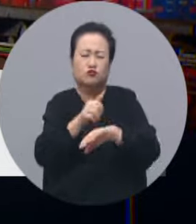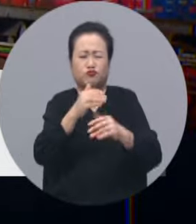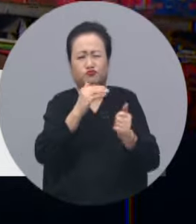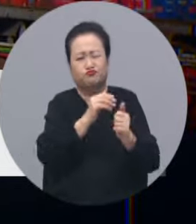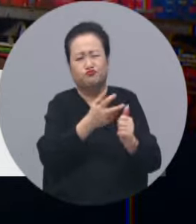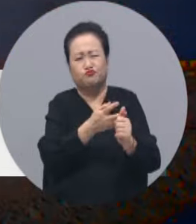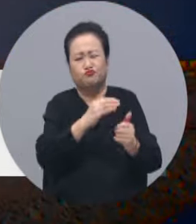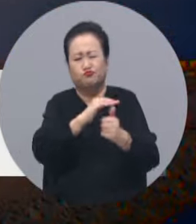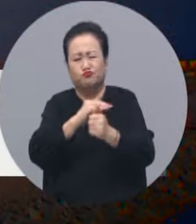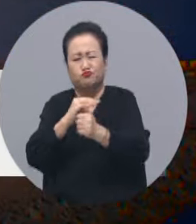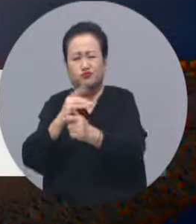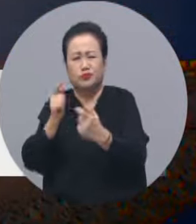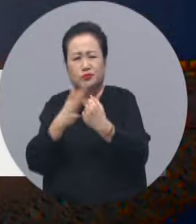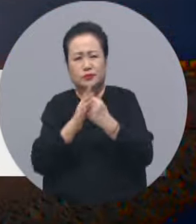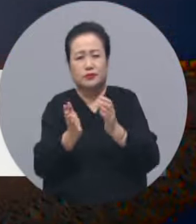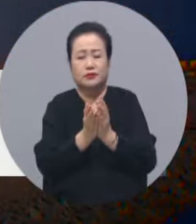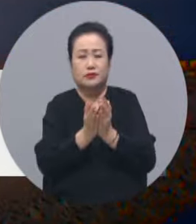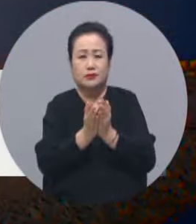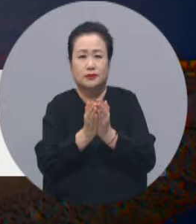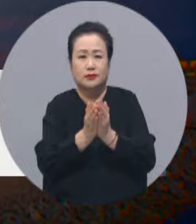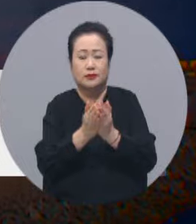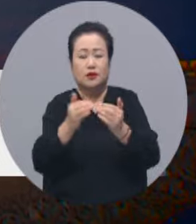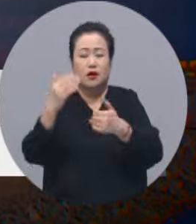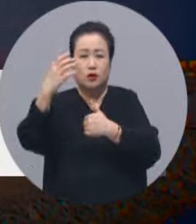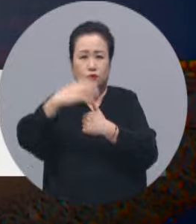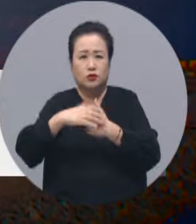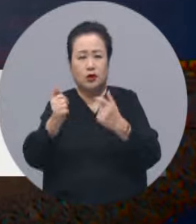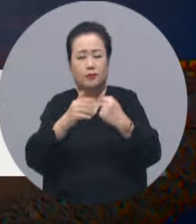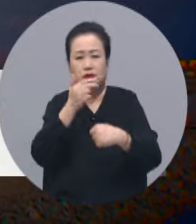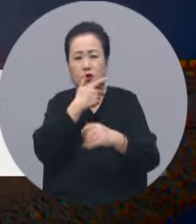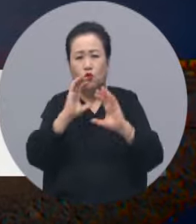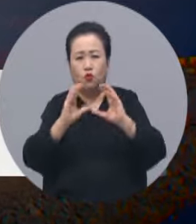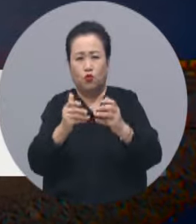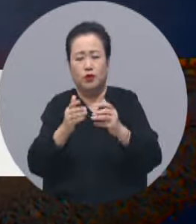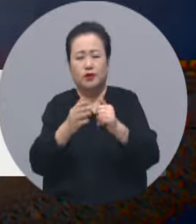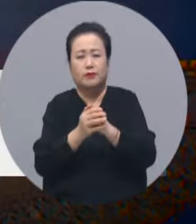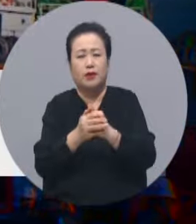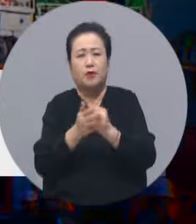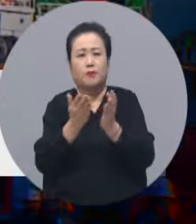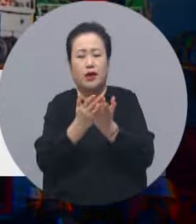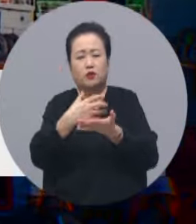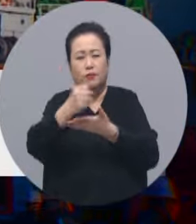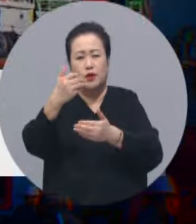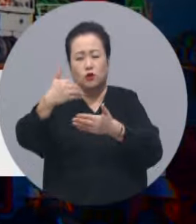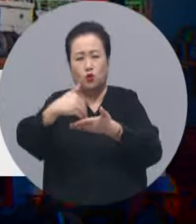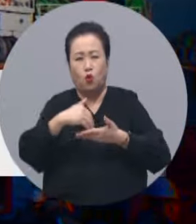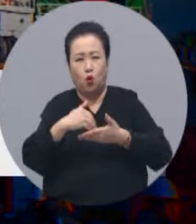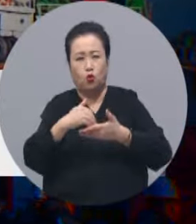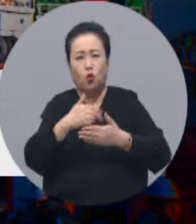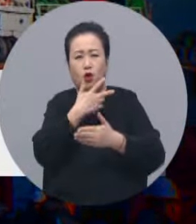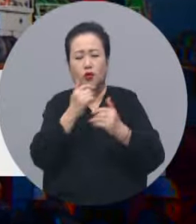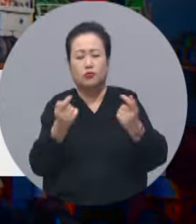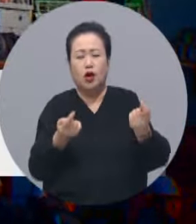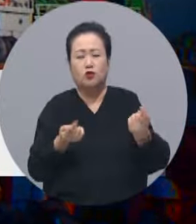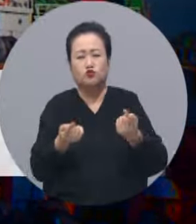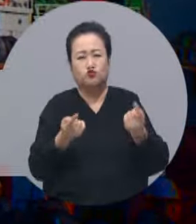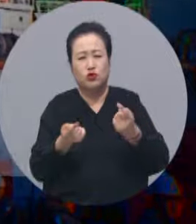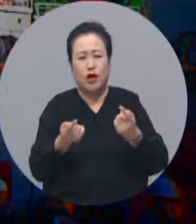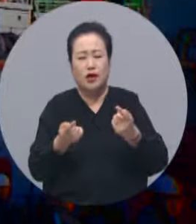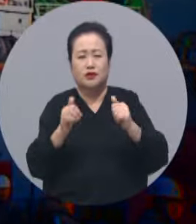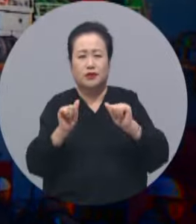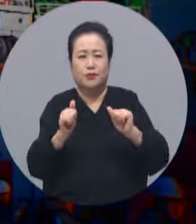들어갔습니다. 선박 건조를 맡겼던 영국인 선주는 건조대금 반환을 요구했고 영국에서 중재 재판이